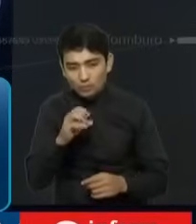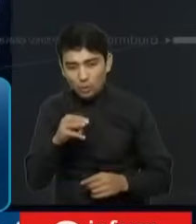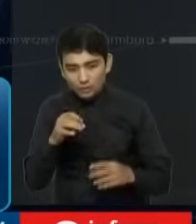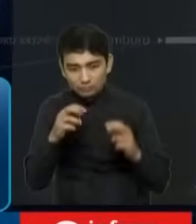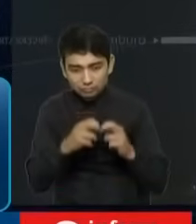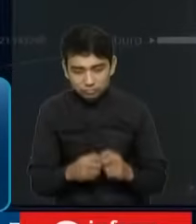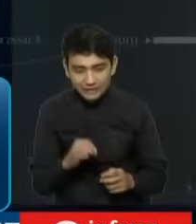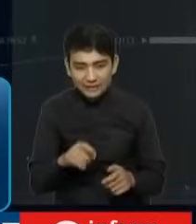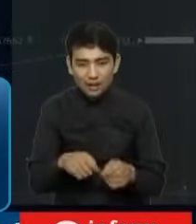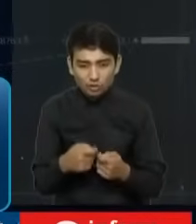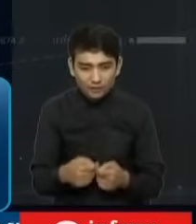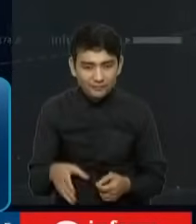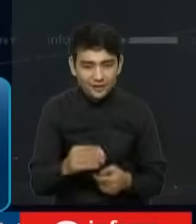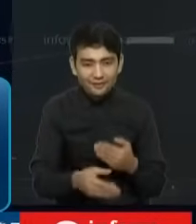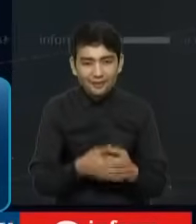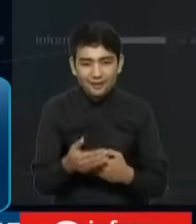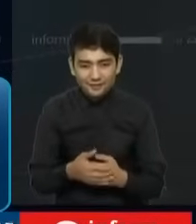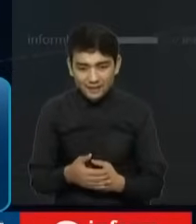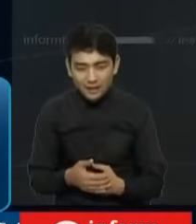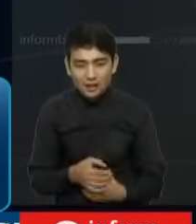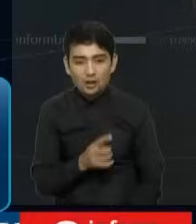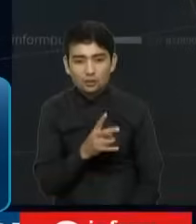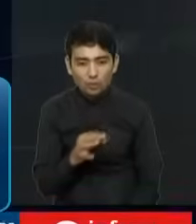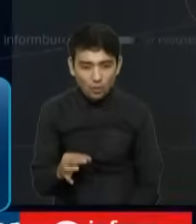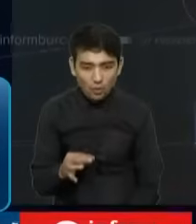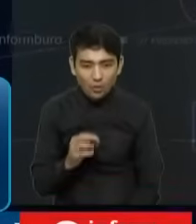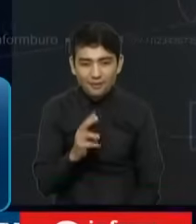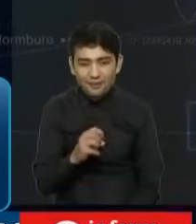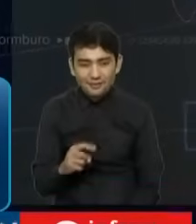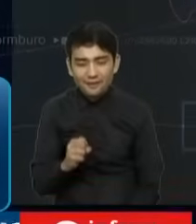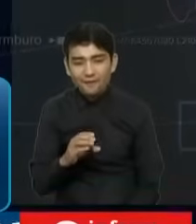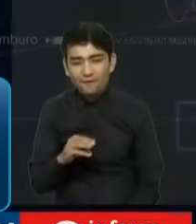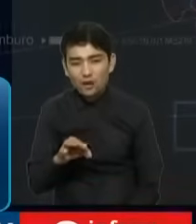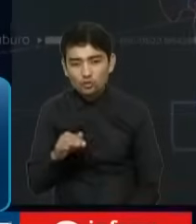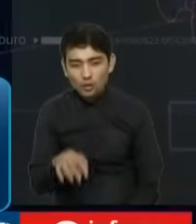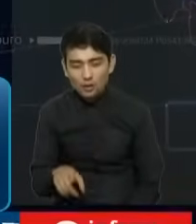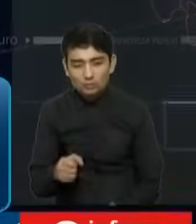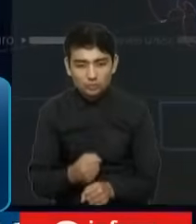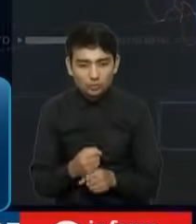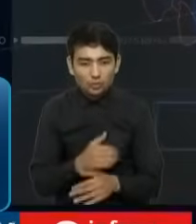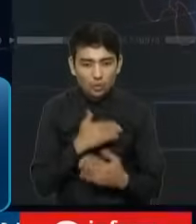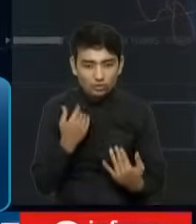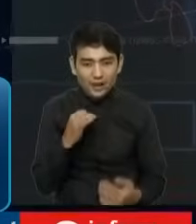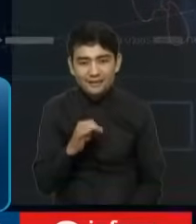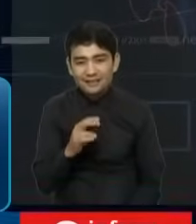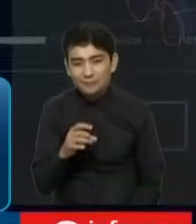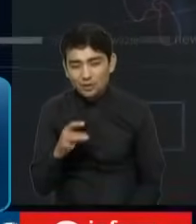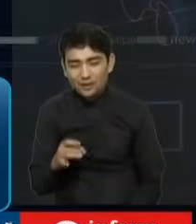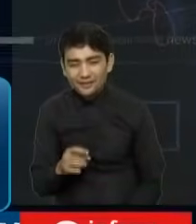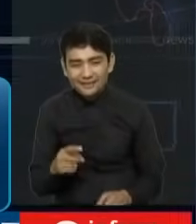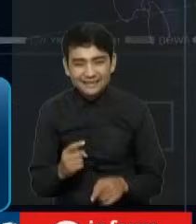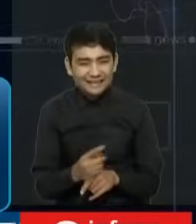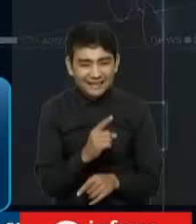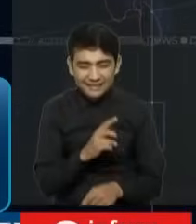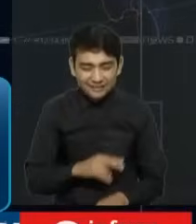и за нарушения всех наказывать. Но Казавтожол этого просто не делает. А инспектор, ни один в республике